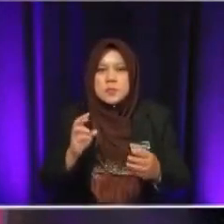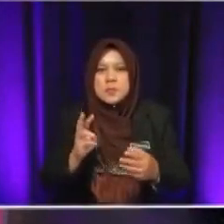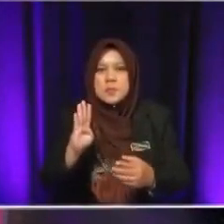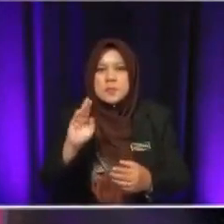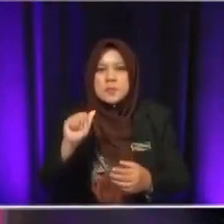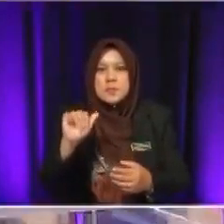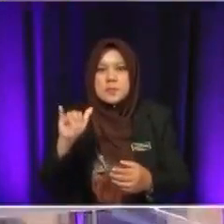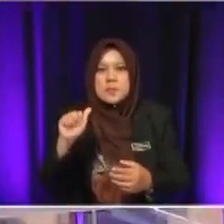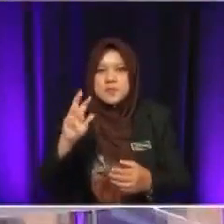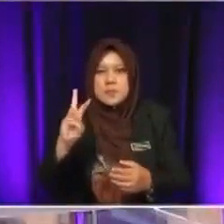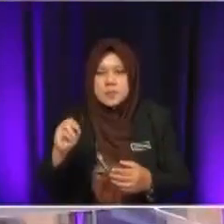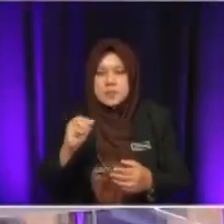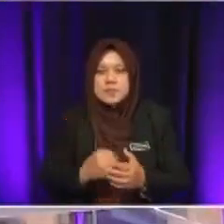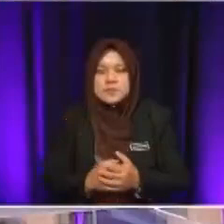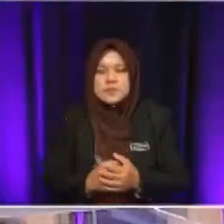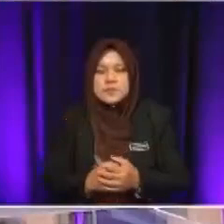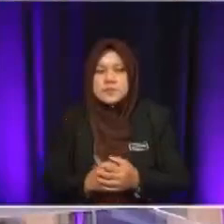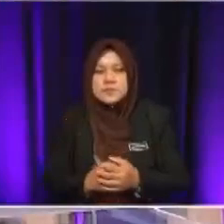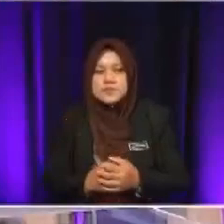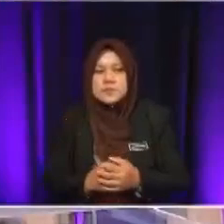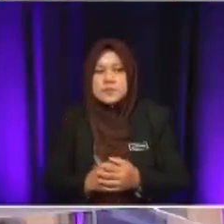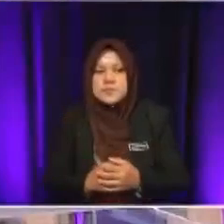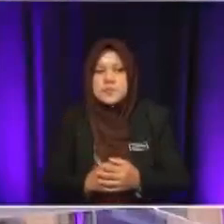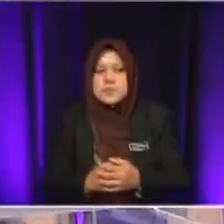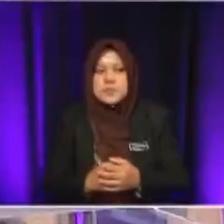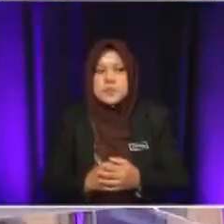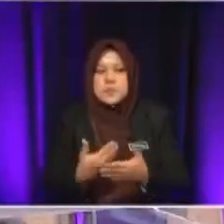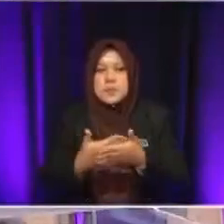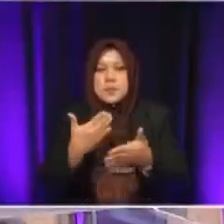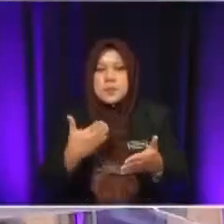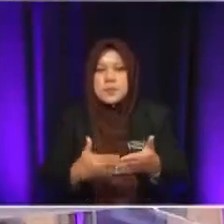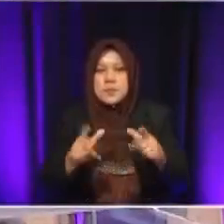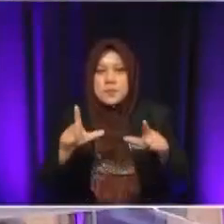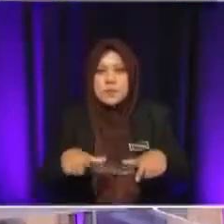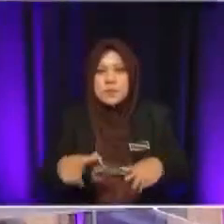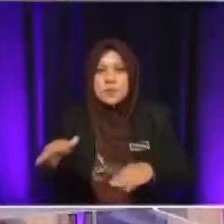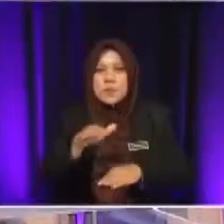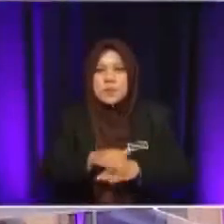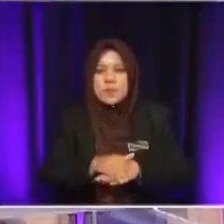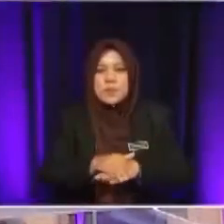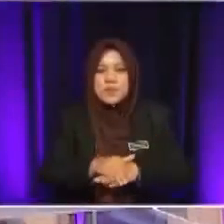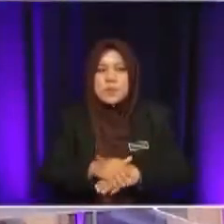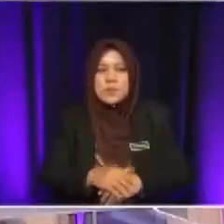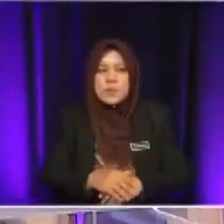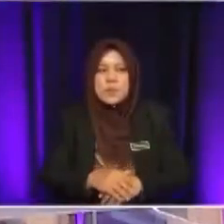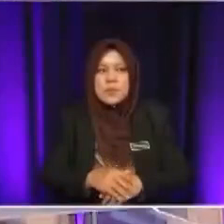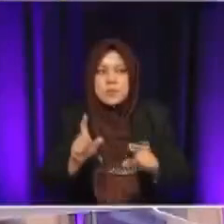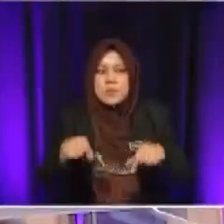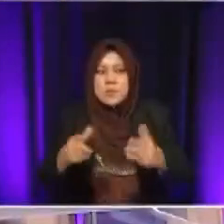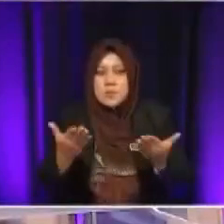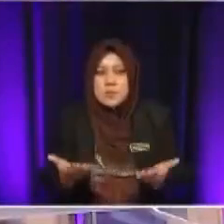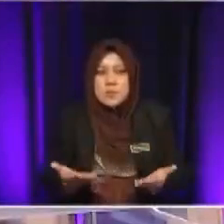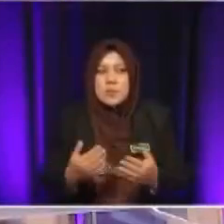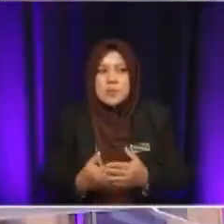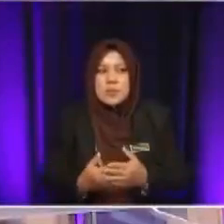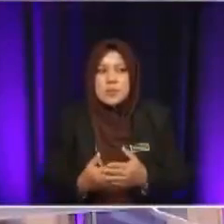okey, kita guna keratan batang saja kita boleh tanam. Okey. Sebelum kita nak letak di bahagian atas, kita kena beratkan yang ni dulu. Betul. Okey, kalau Mira